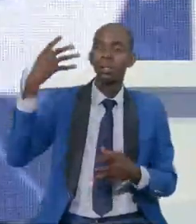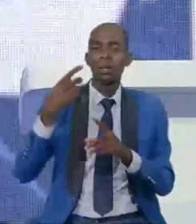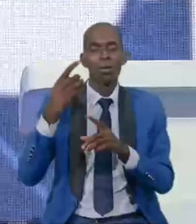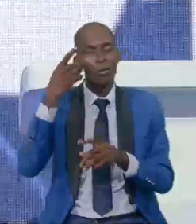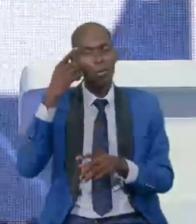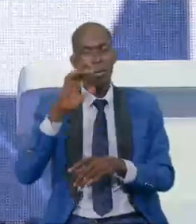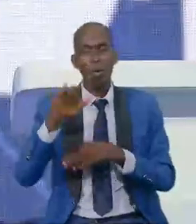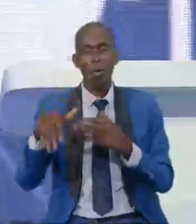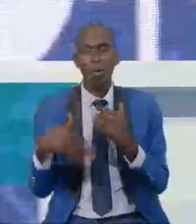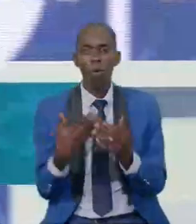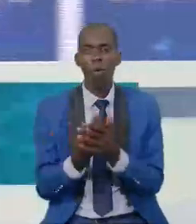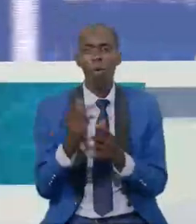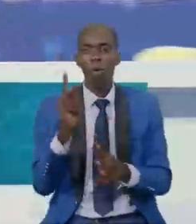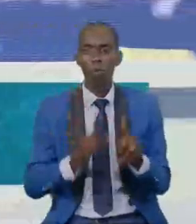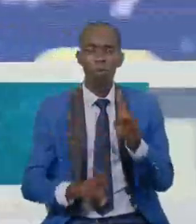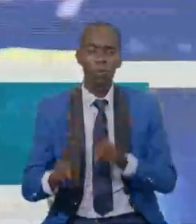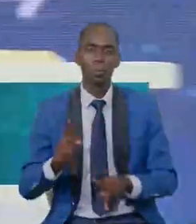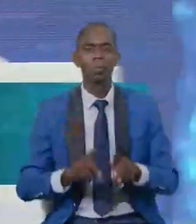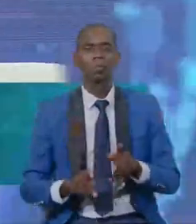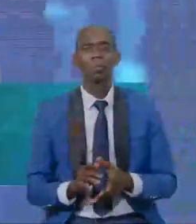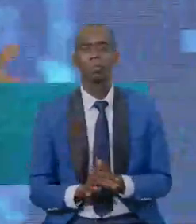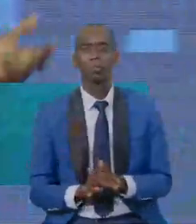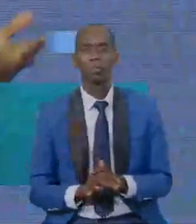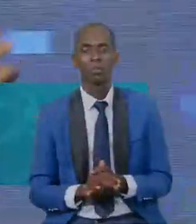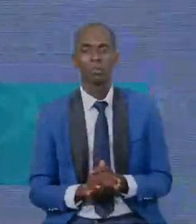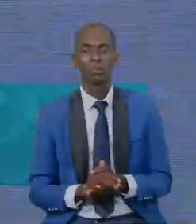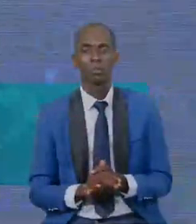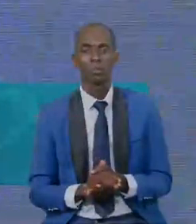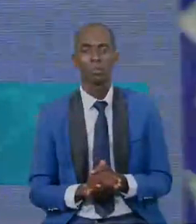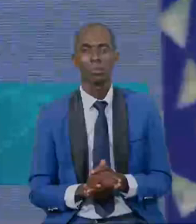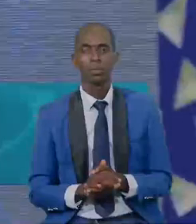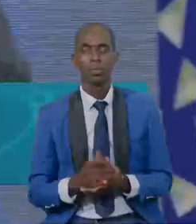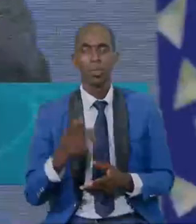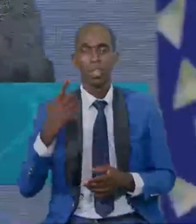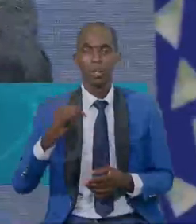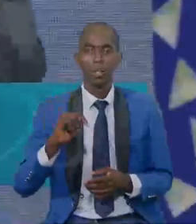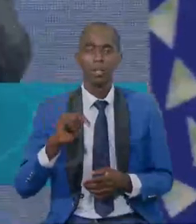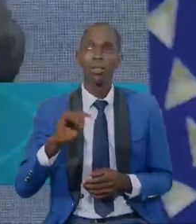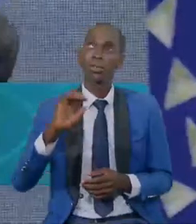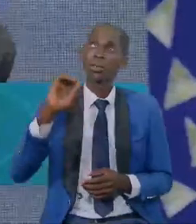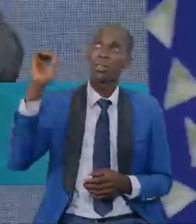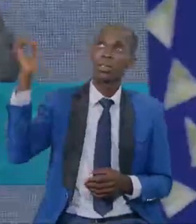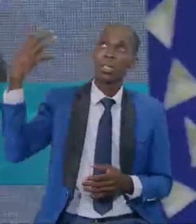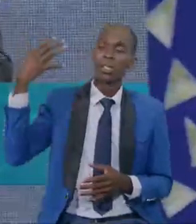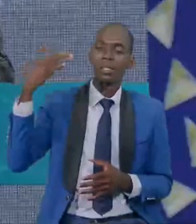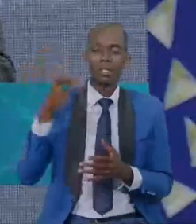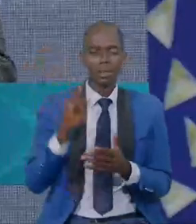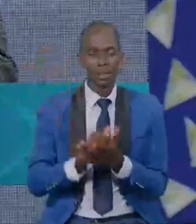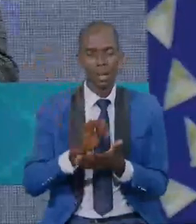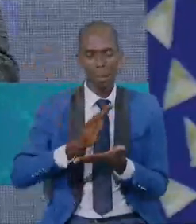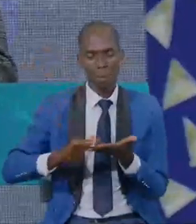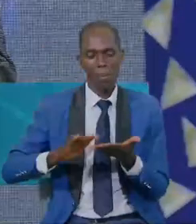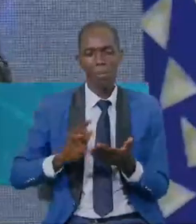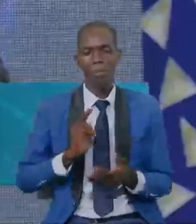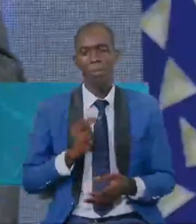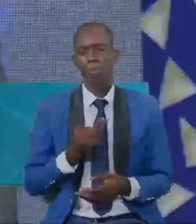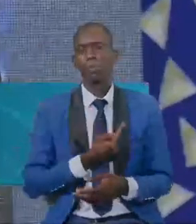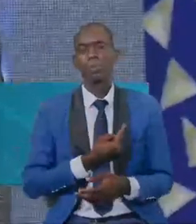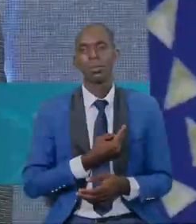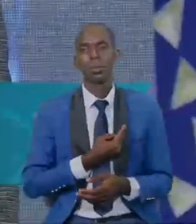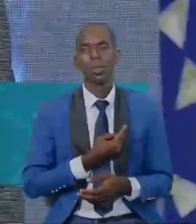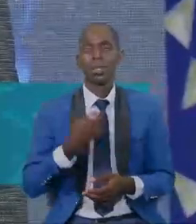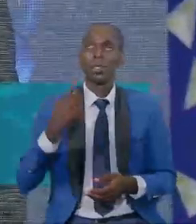people. C'est la grâce abondante qui pardonne à tous. The grace that pardons us. La grâce qui nous